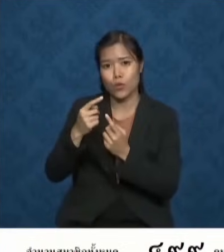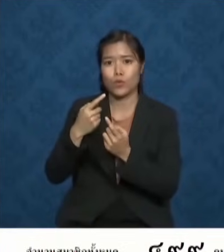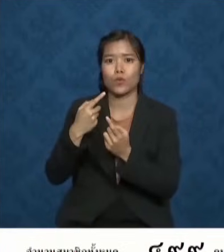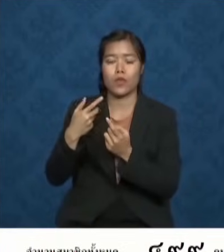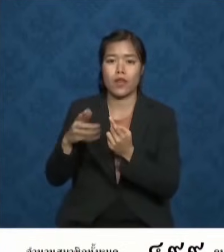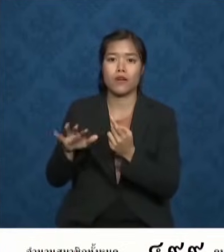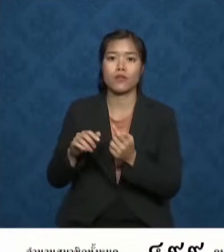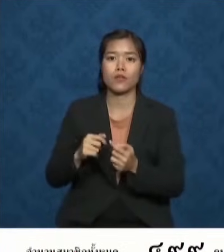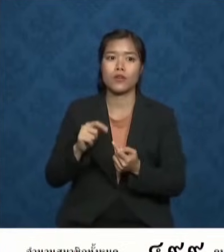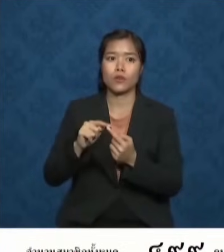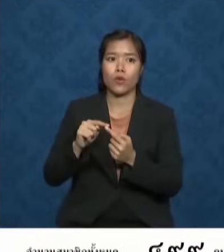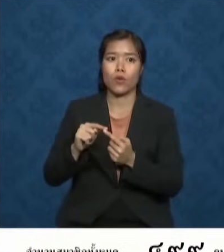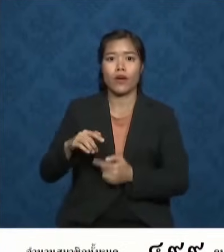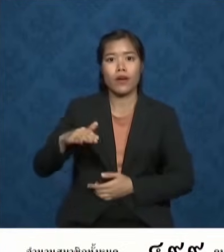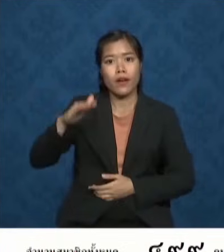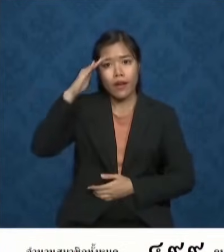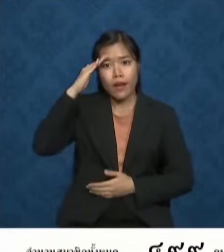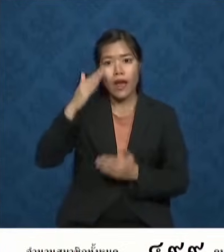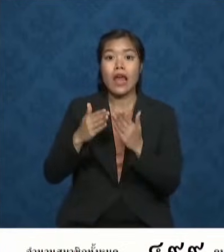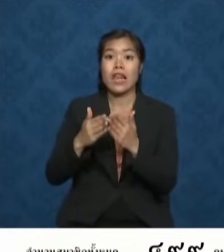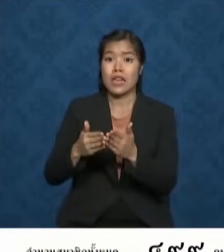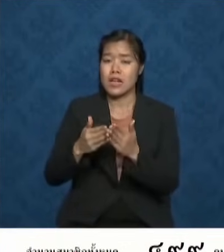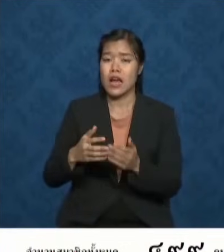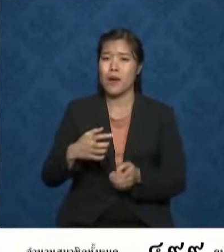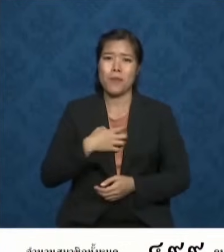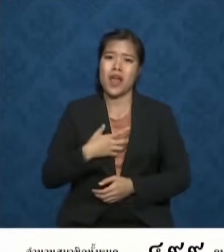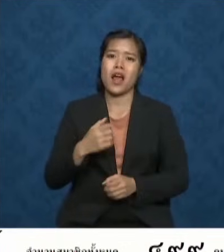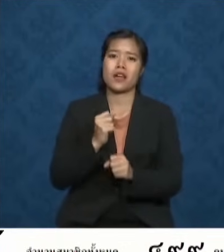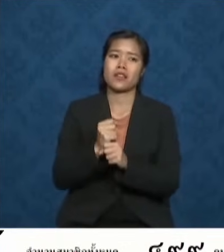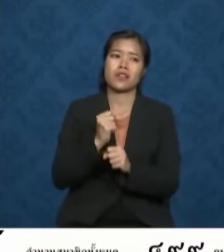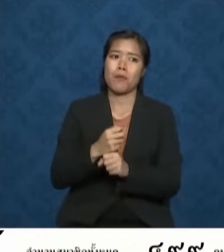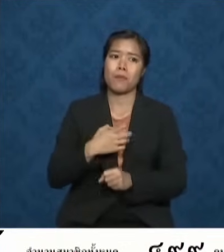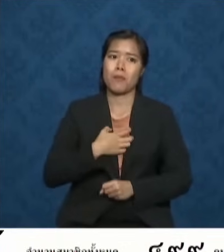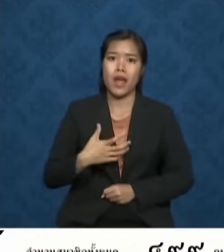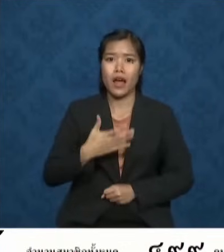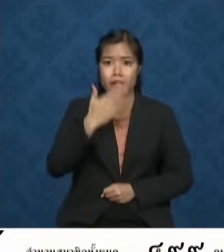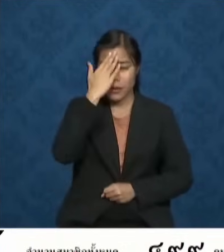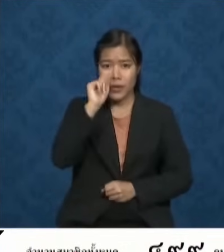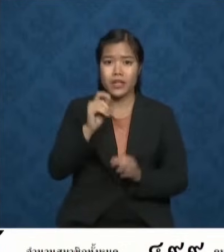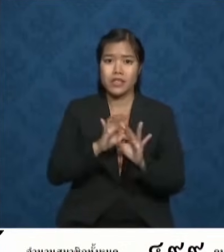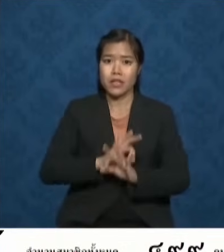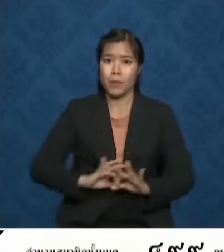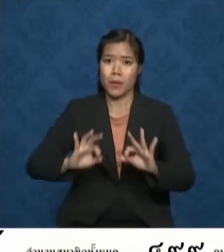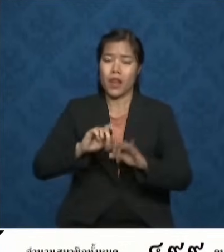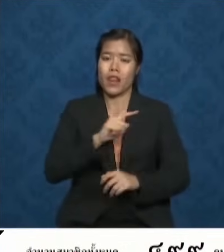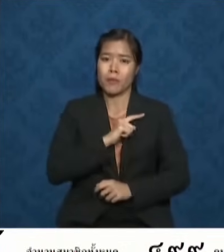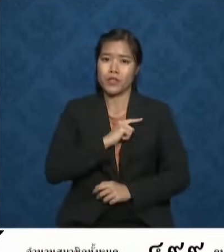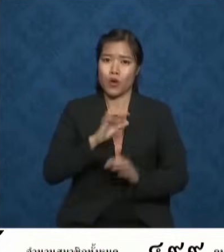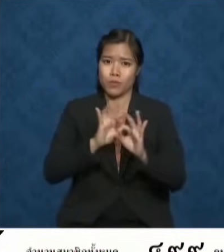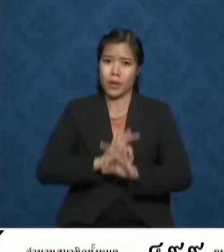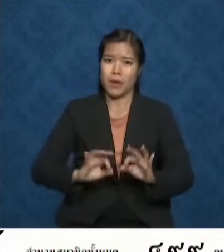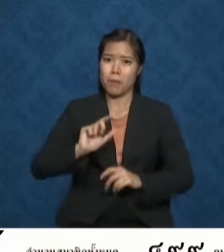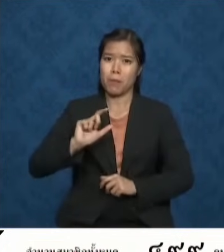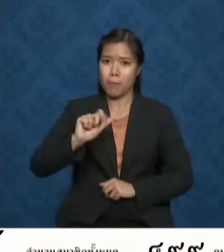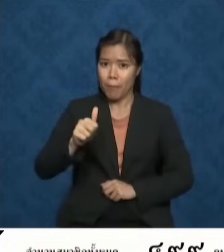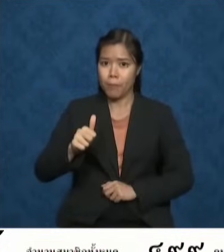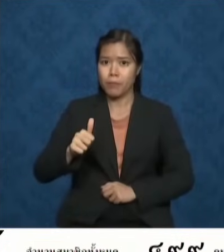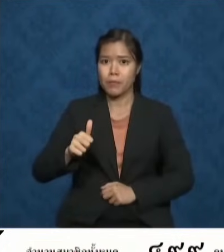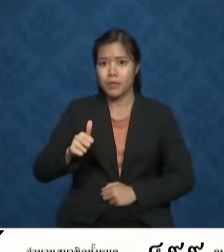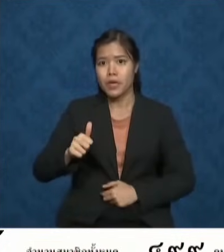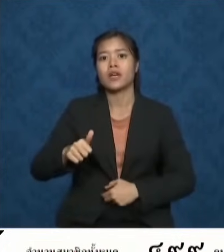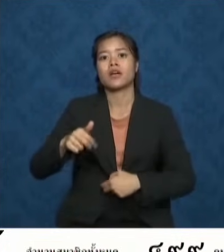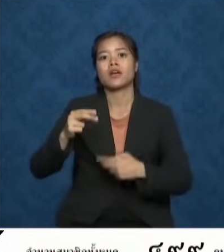สธไม่อยากไปทำเพราะภารกิจหลักคือรบแต่ EEC นี่รัฐบา